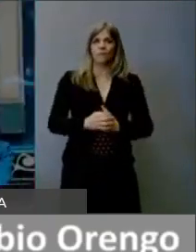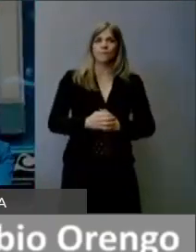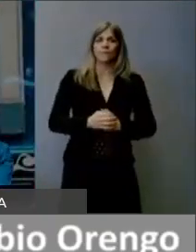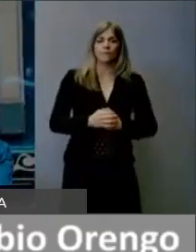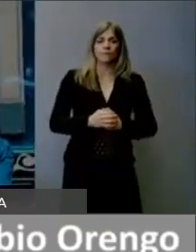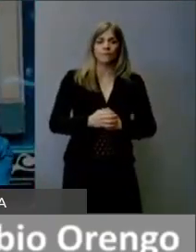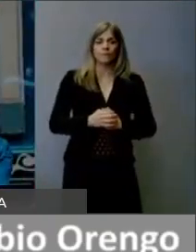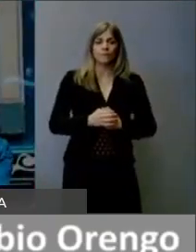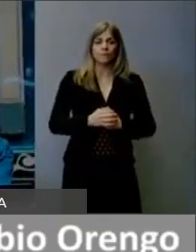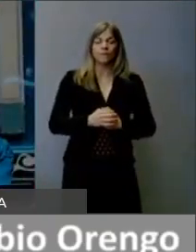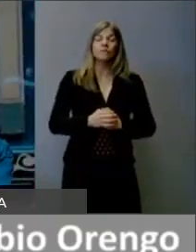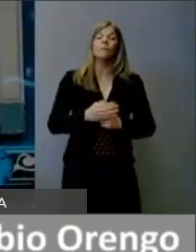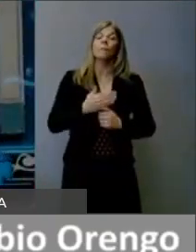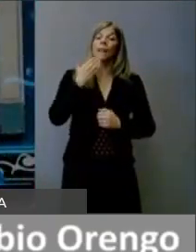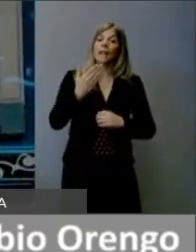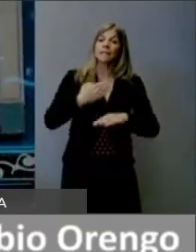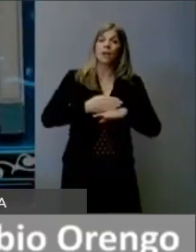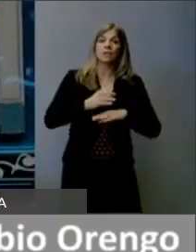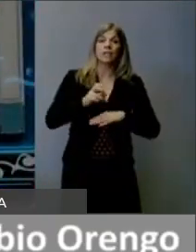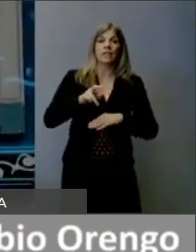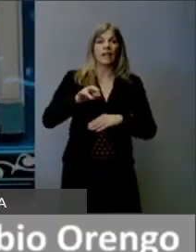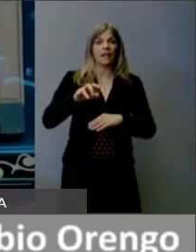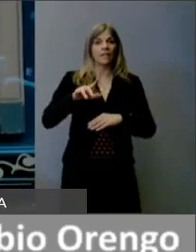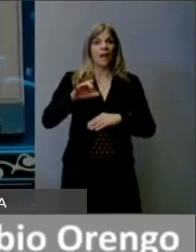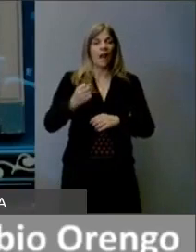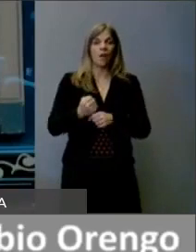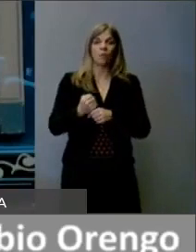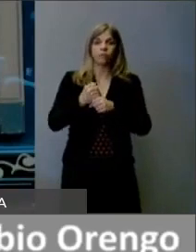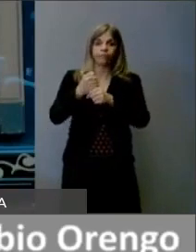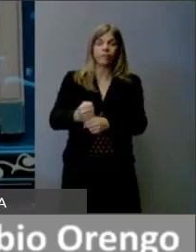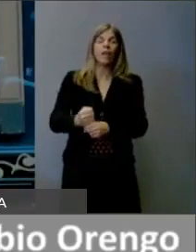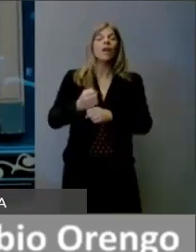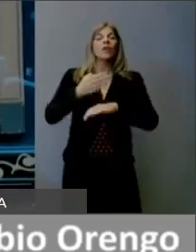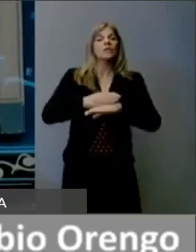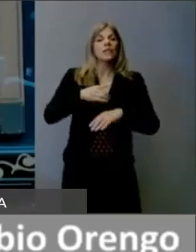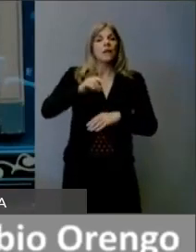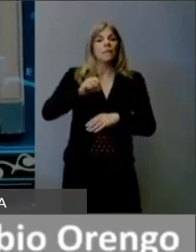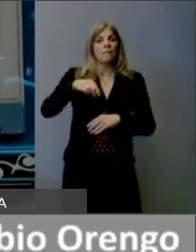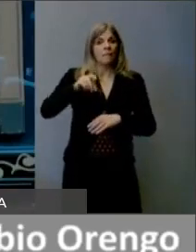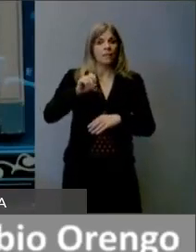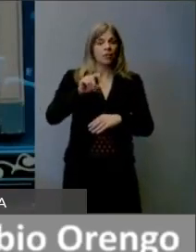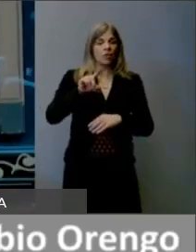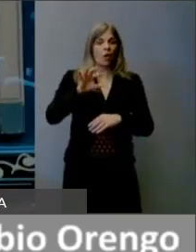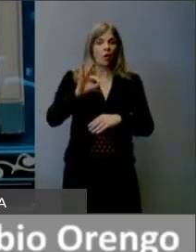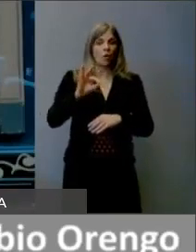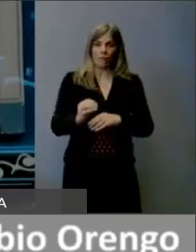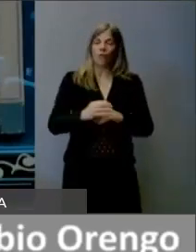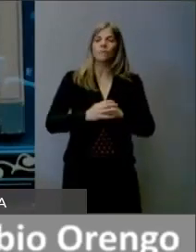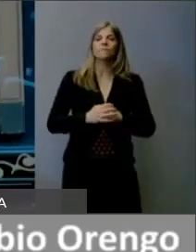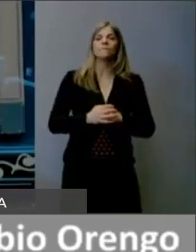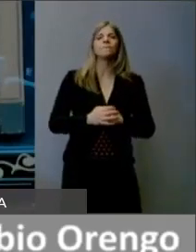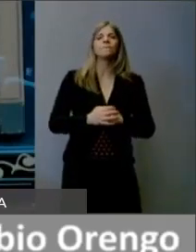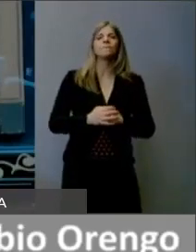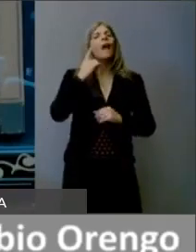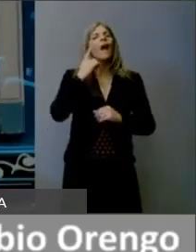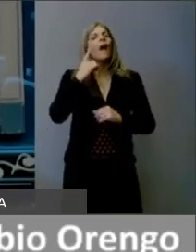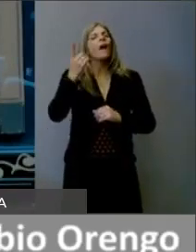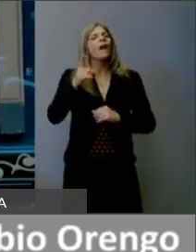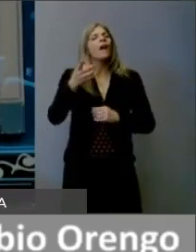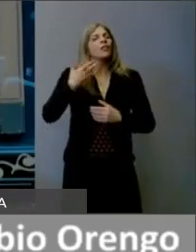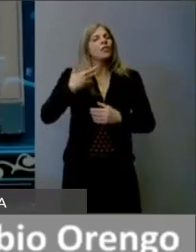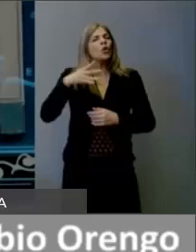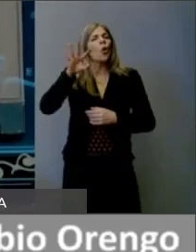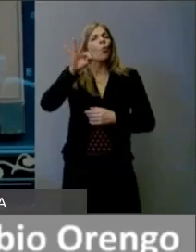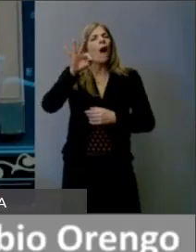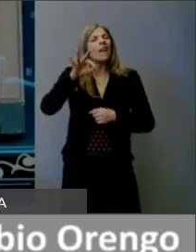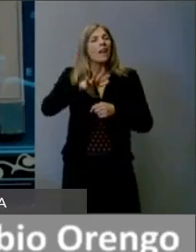Grazie consigliere Crivello. Passiamo al consigliere Pandolfo. Qual è il destino delle 40 famiglie